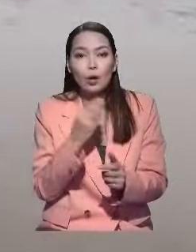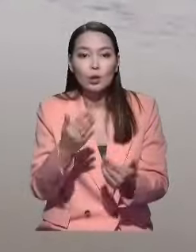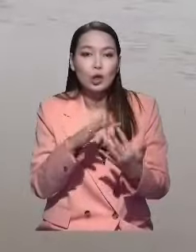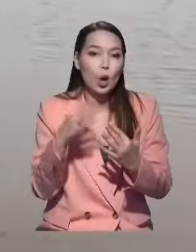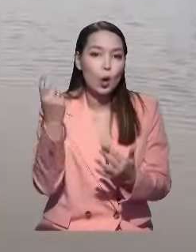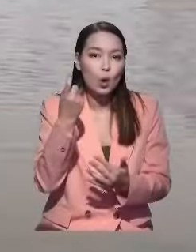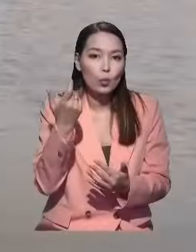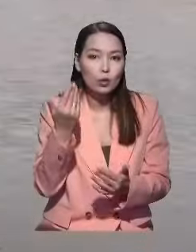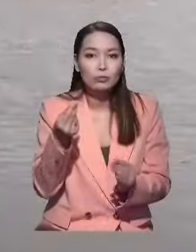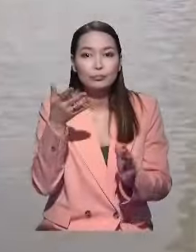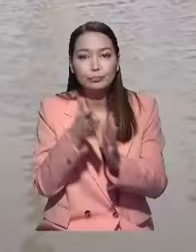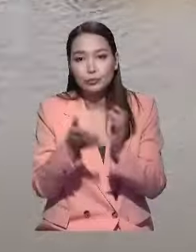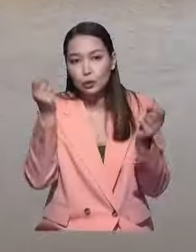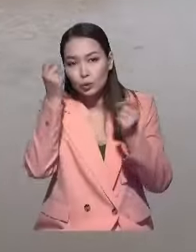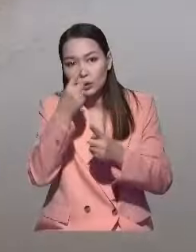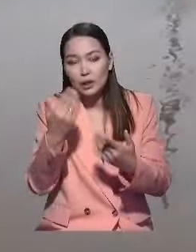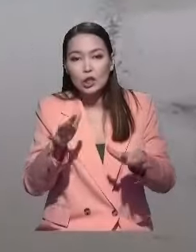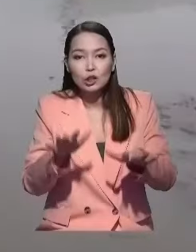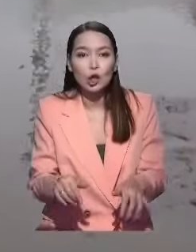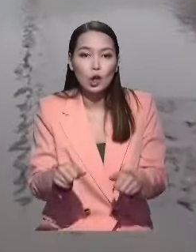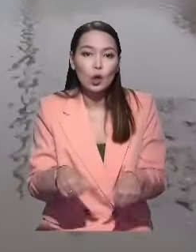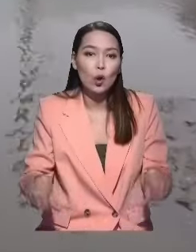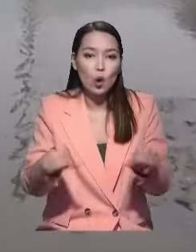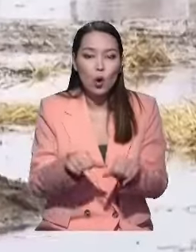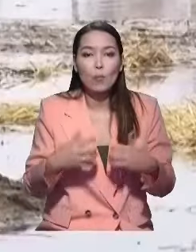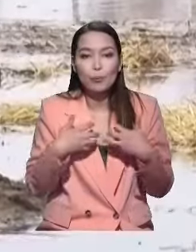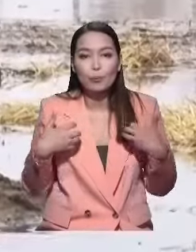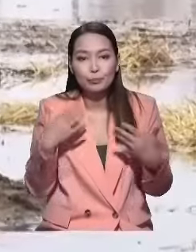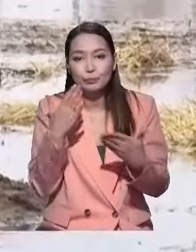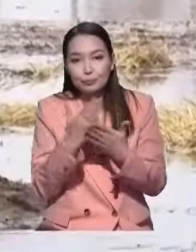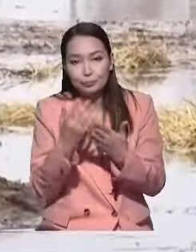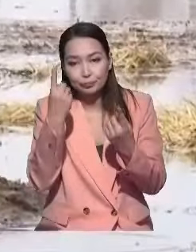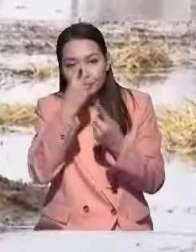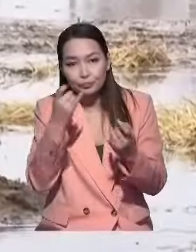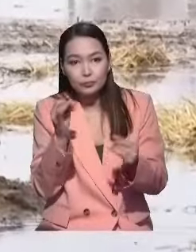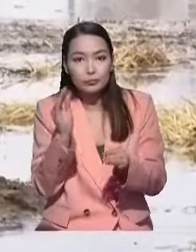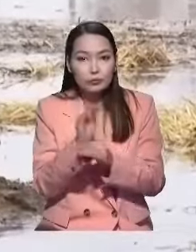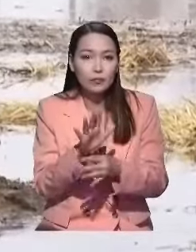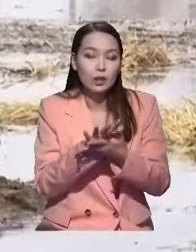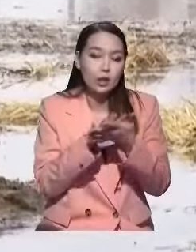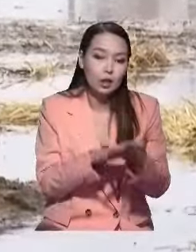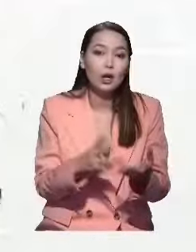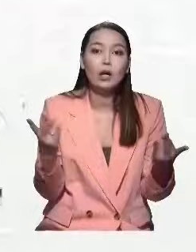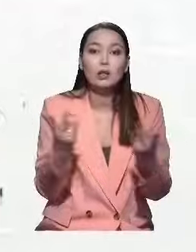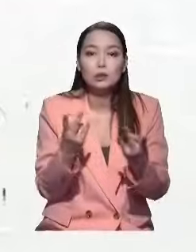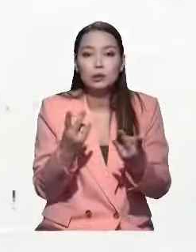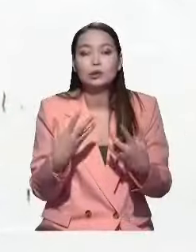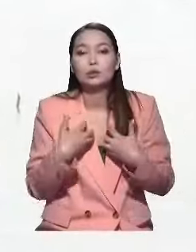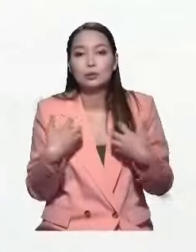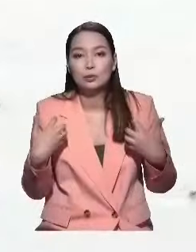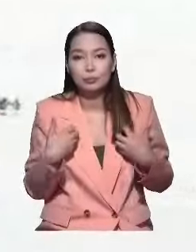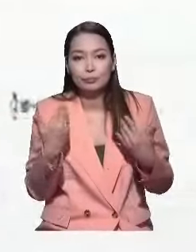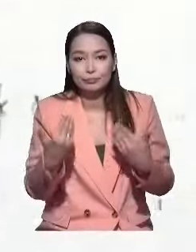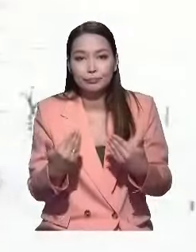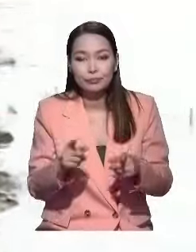шаруа иелері шығынды анықтау жөніндегі жергілікті комиссияға малы туралы мәліметпен қоса өтініш қалдыру керек. Төрт түлікке меншік